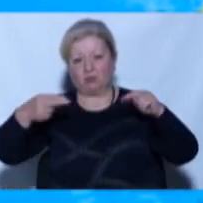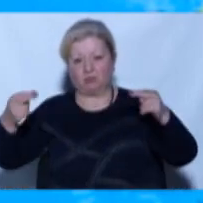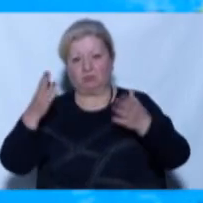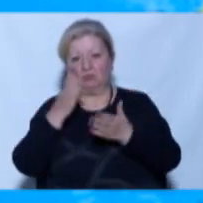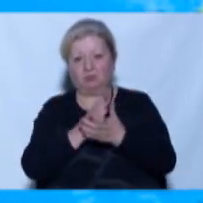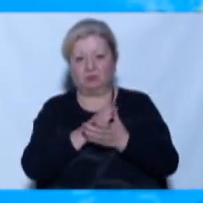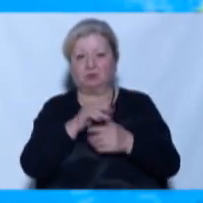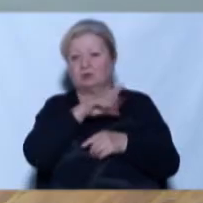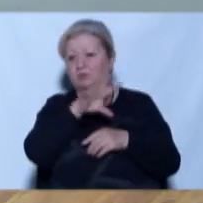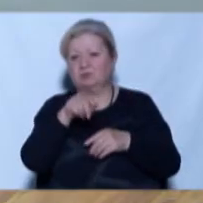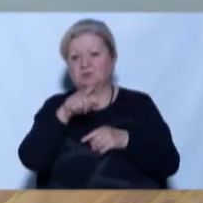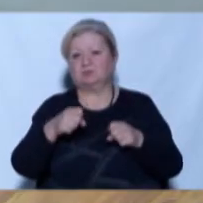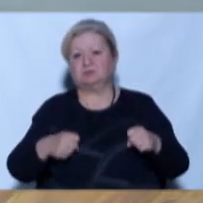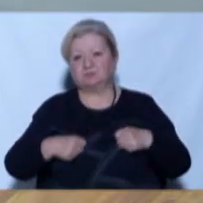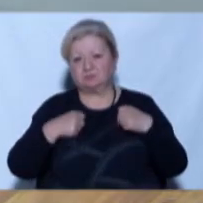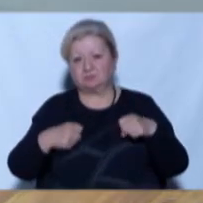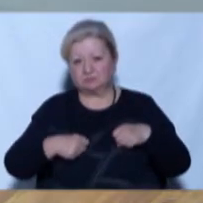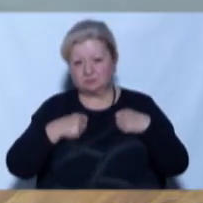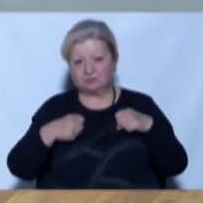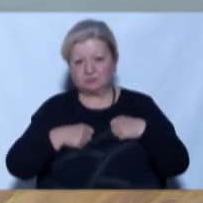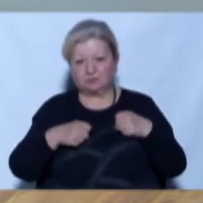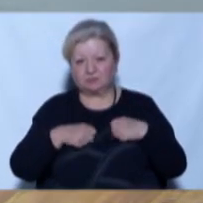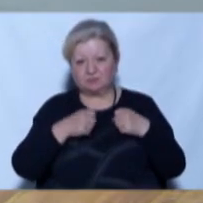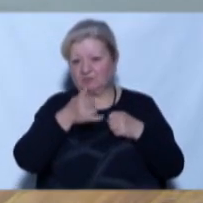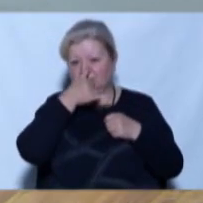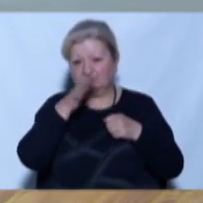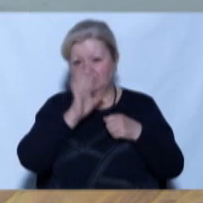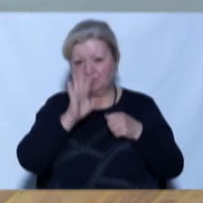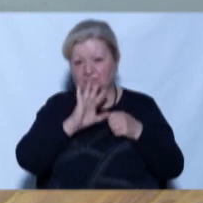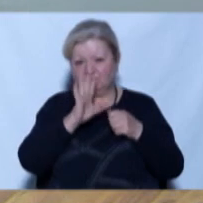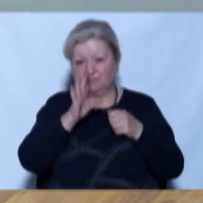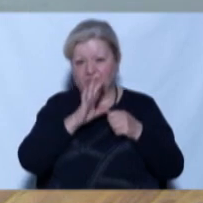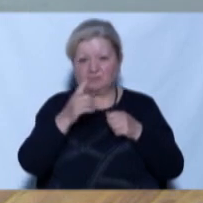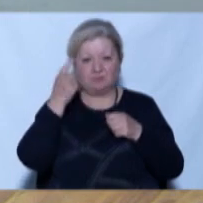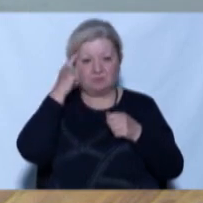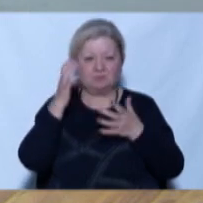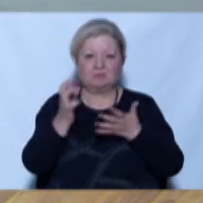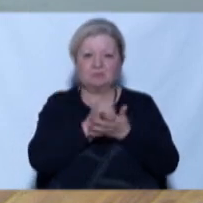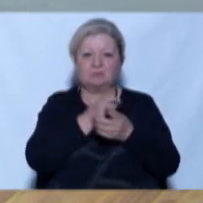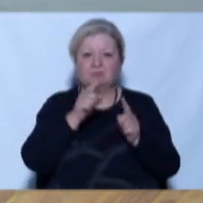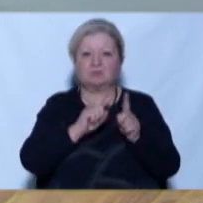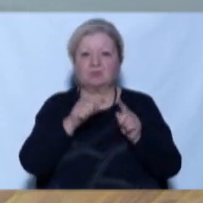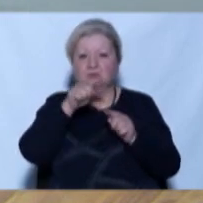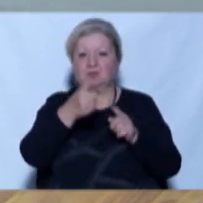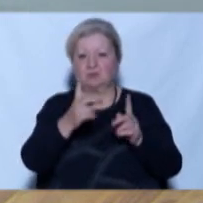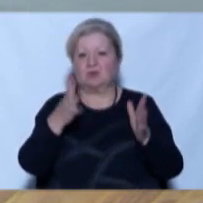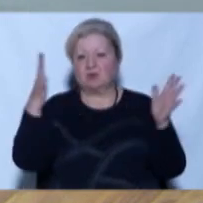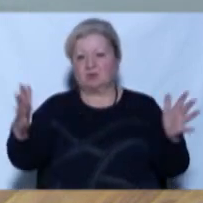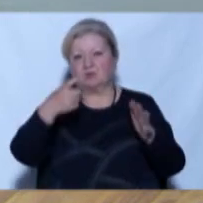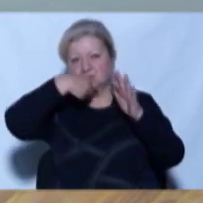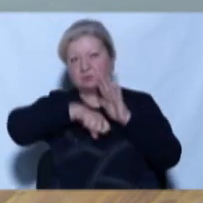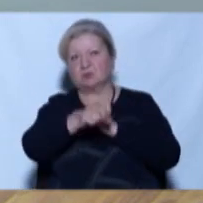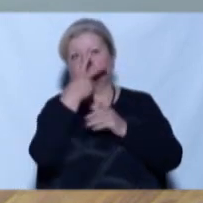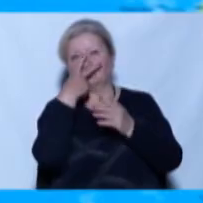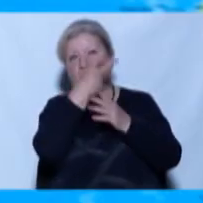მათი მცდელობისა, მათ ვერ შეძლეს გამოეცნოთ, რომ მათ წინაშე იდგა ერთი უზარმაზარი